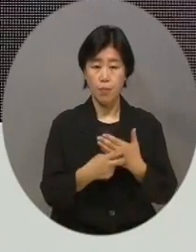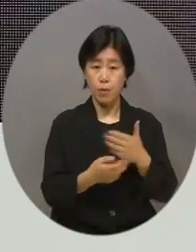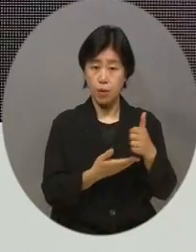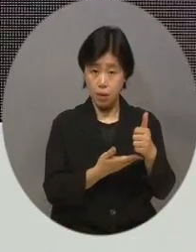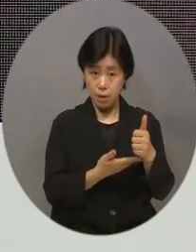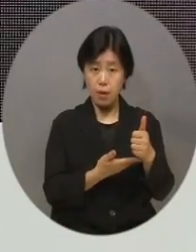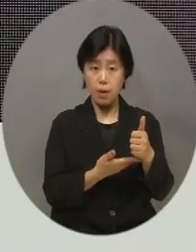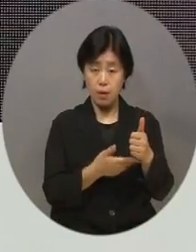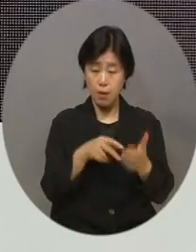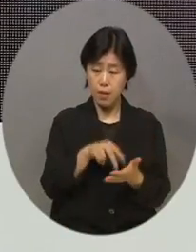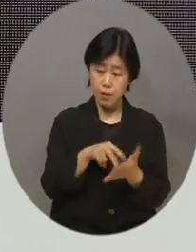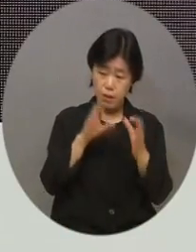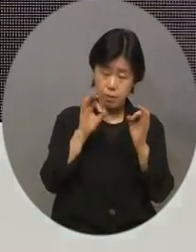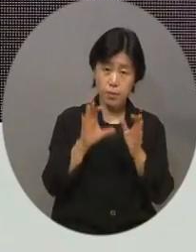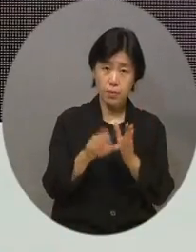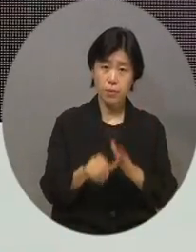보면